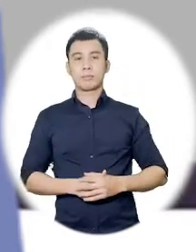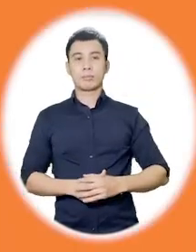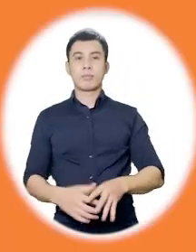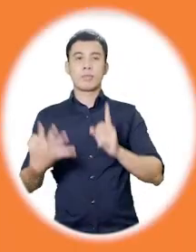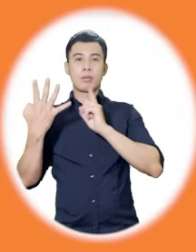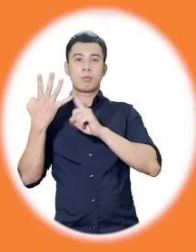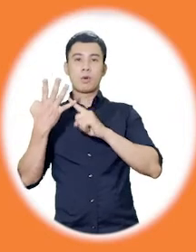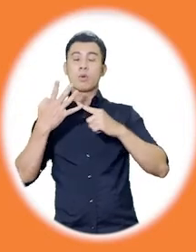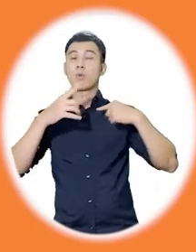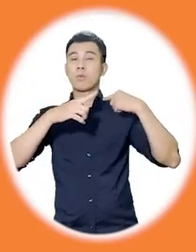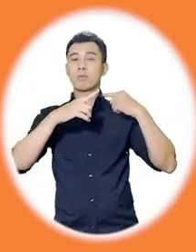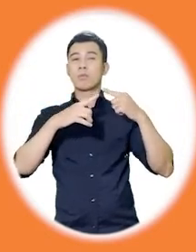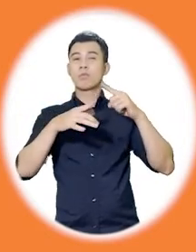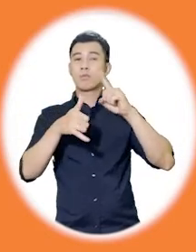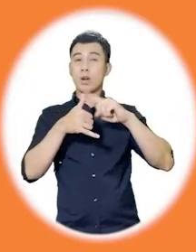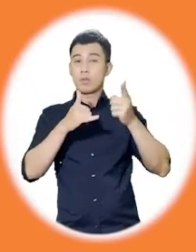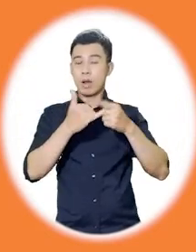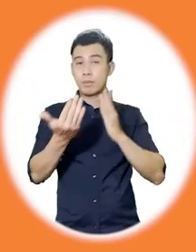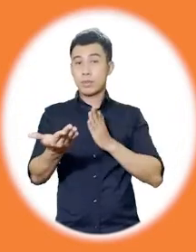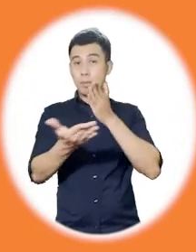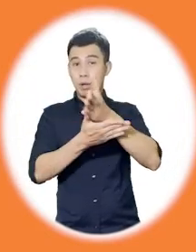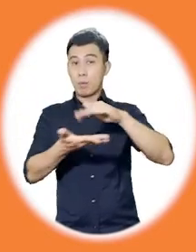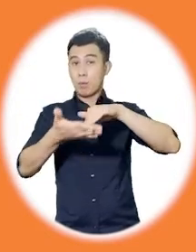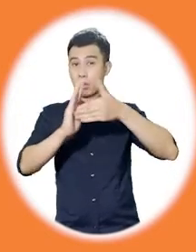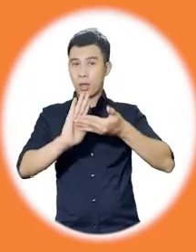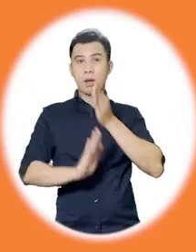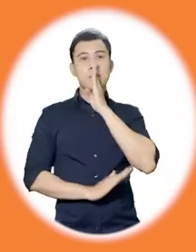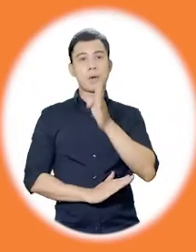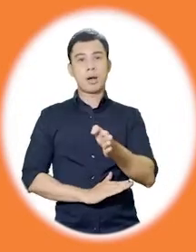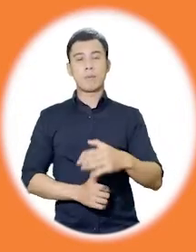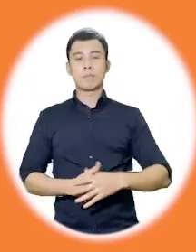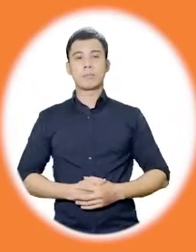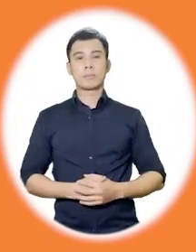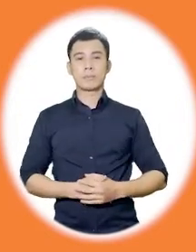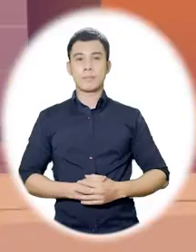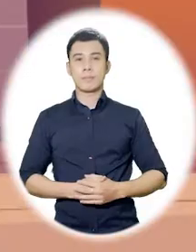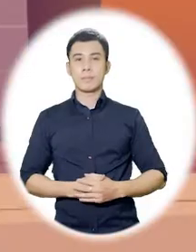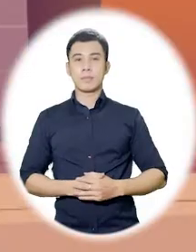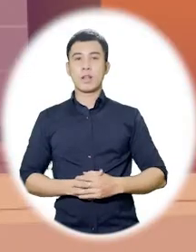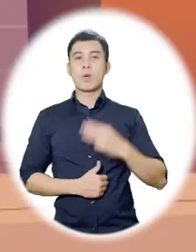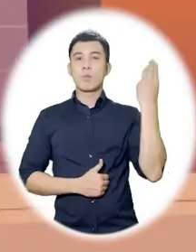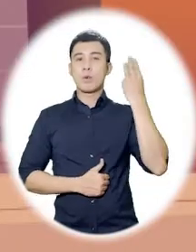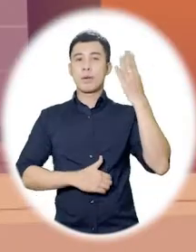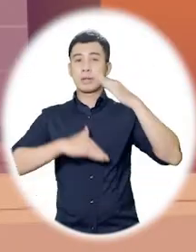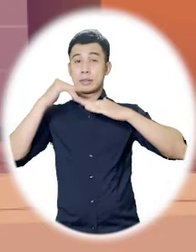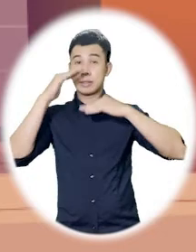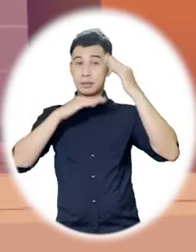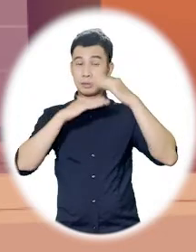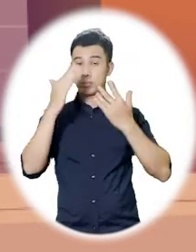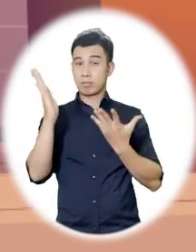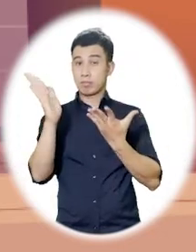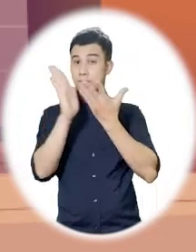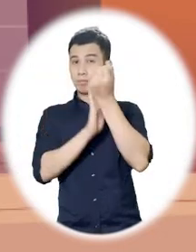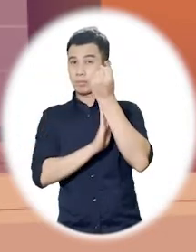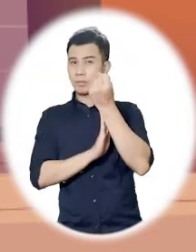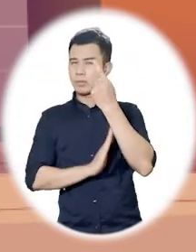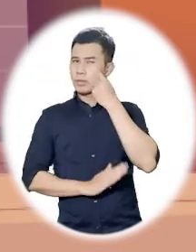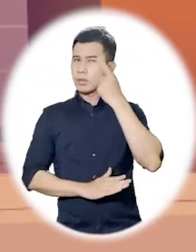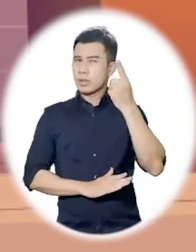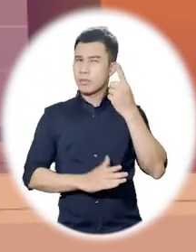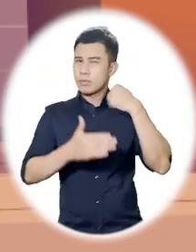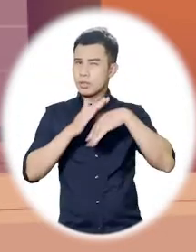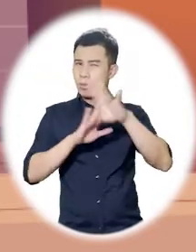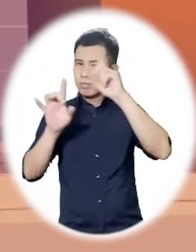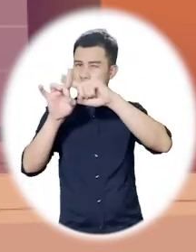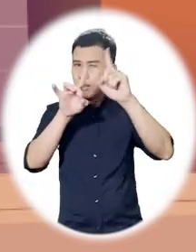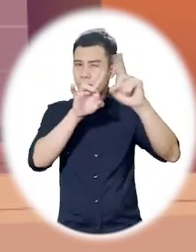lực. 4. Đảm bảo các phương pháp tiếp cận toàn diện trong các ứng phó có điều phối, trong đó xây dựng các mô hình, chiến lược điều phối sẽ